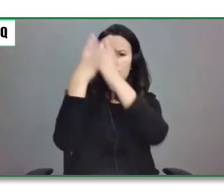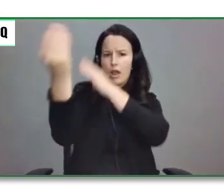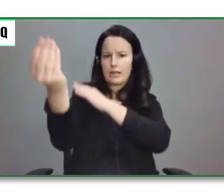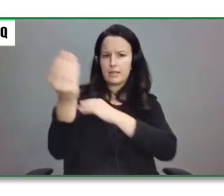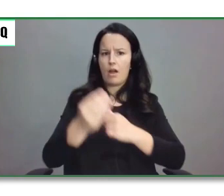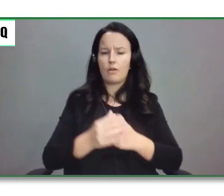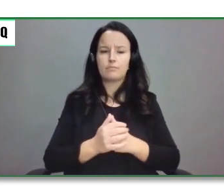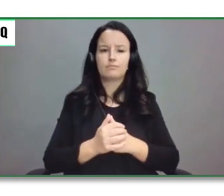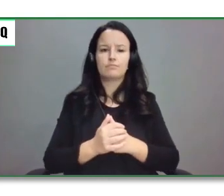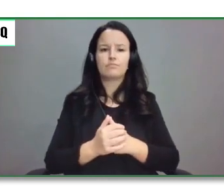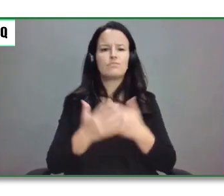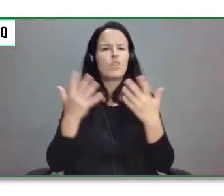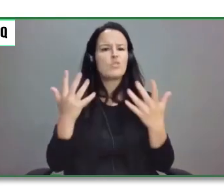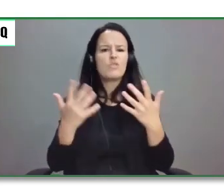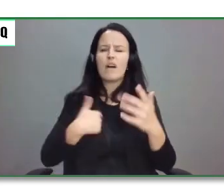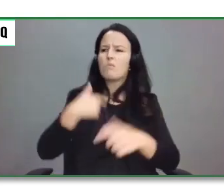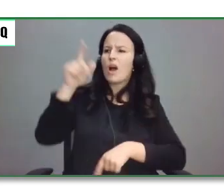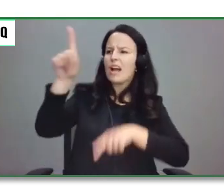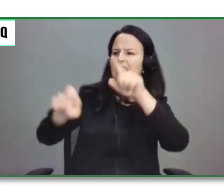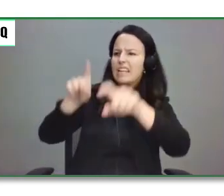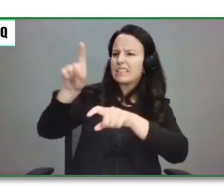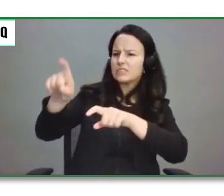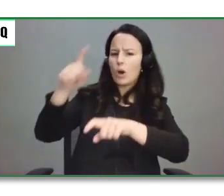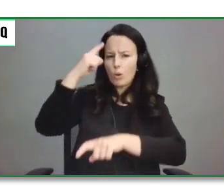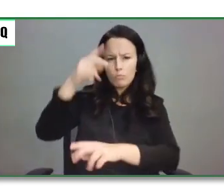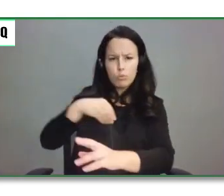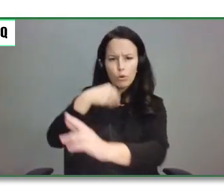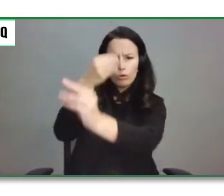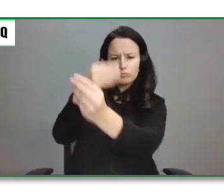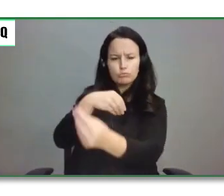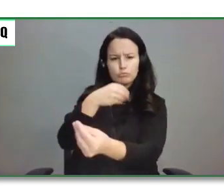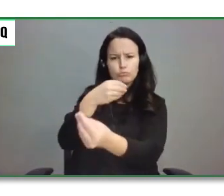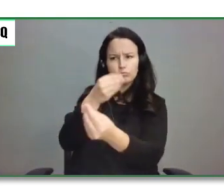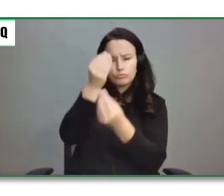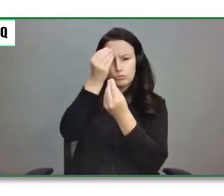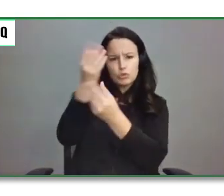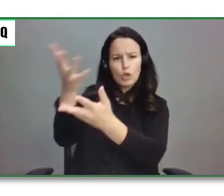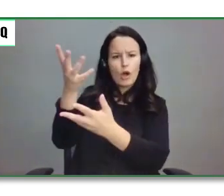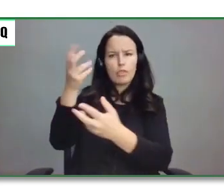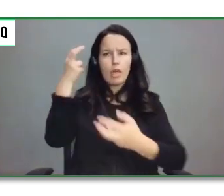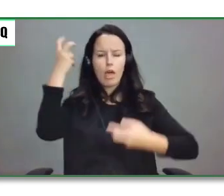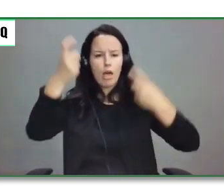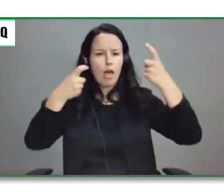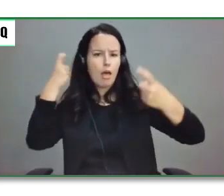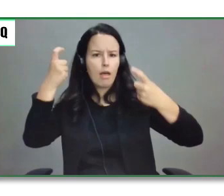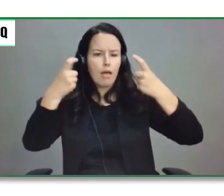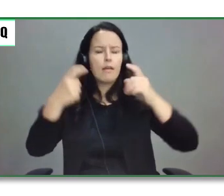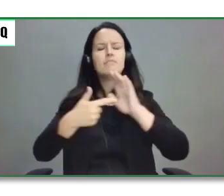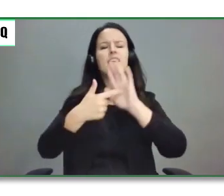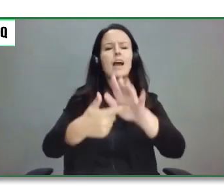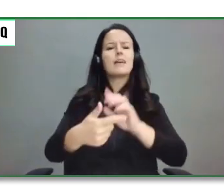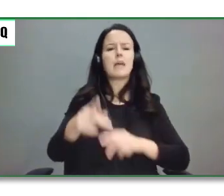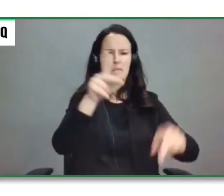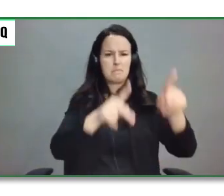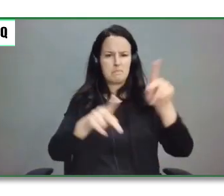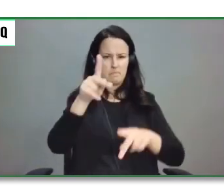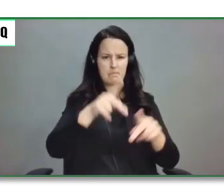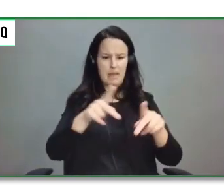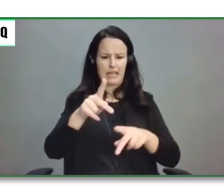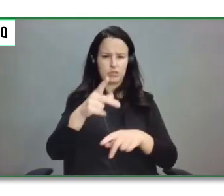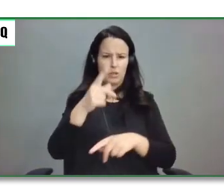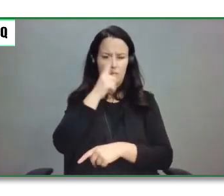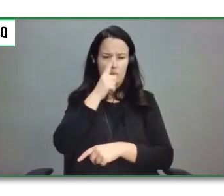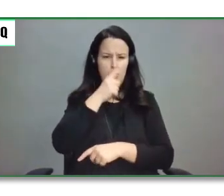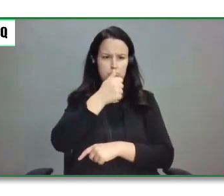Souvent, je posais des questions pour faire réfléchir les gens. Par exemple, pensez-vous que les personnes à mobilité réduite peuvent gravir